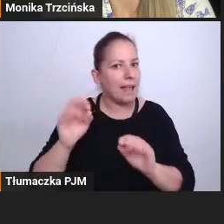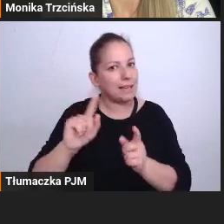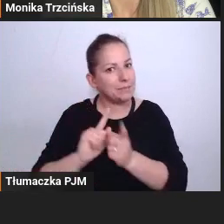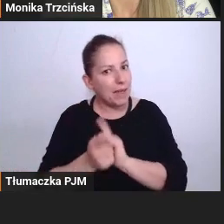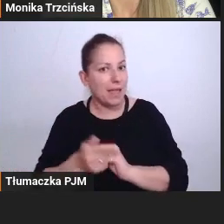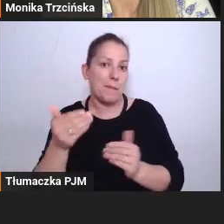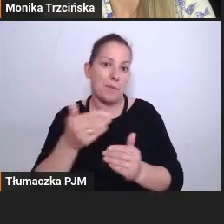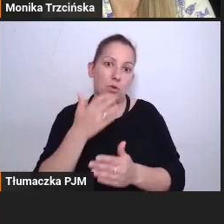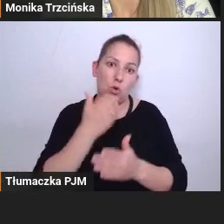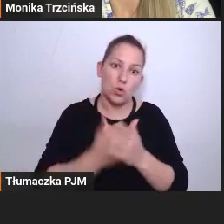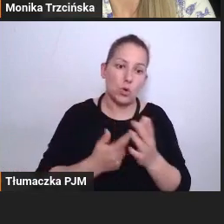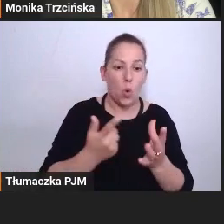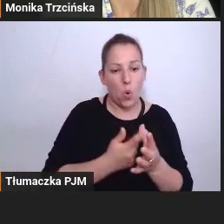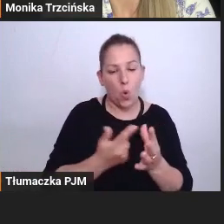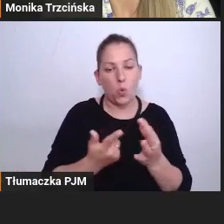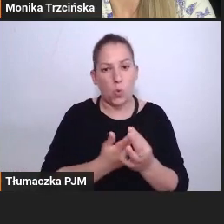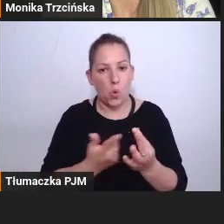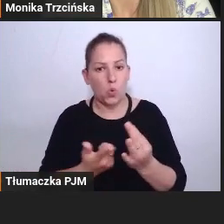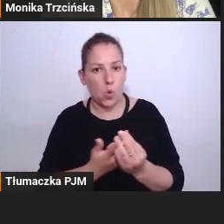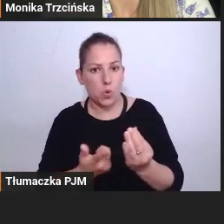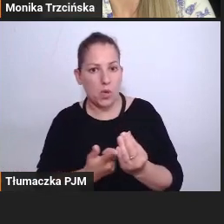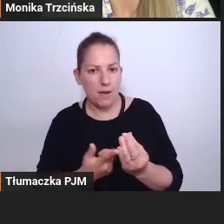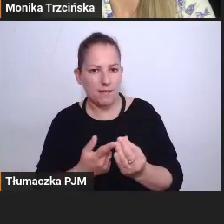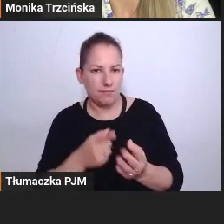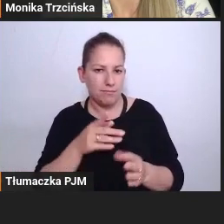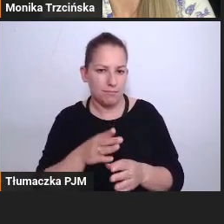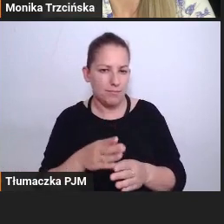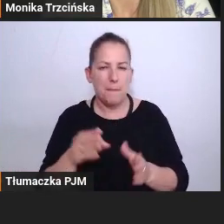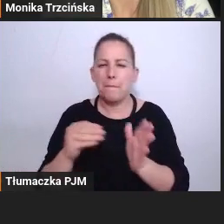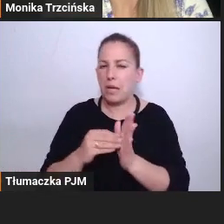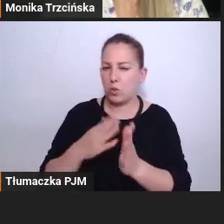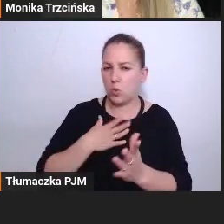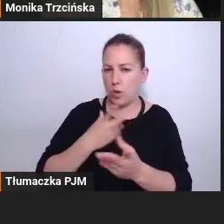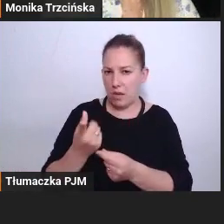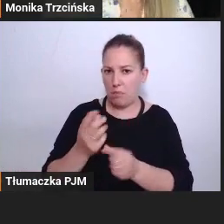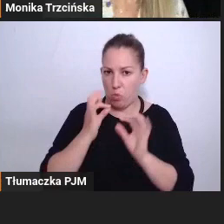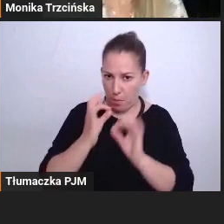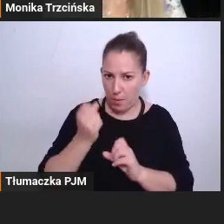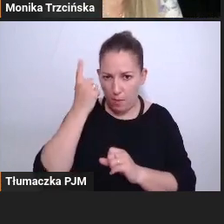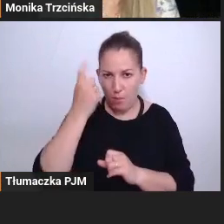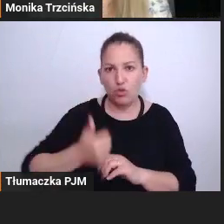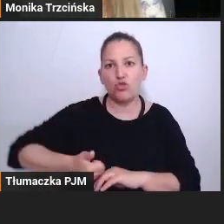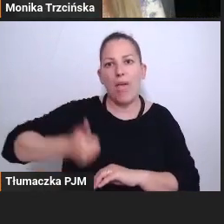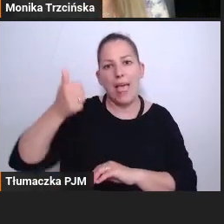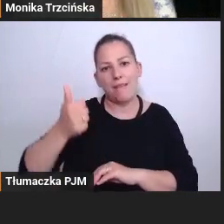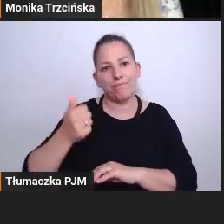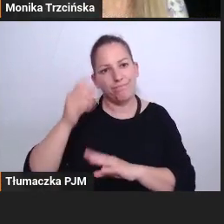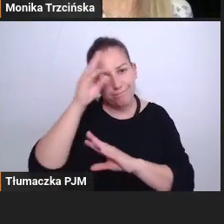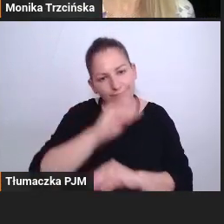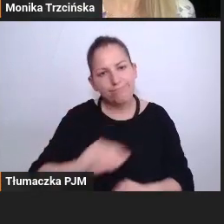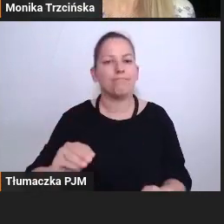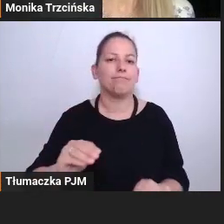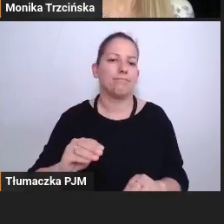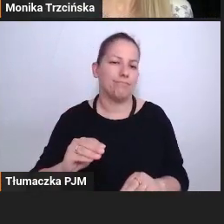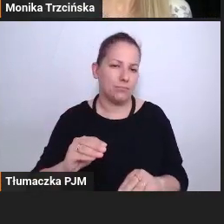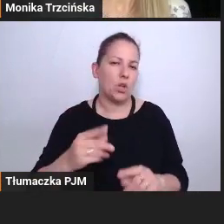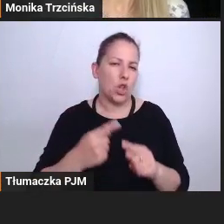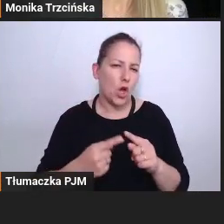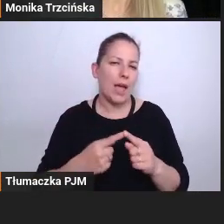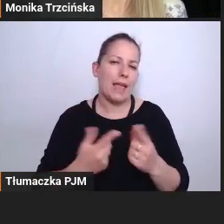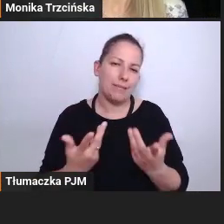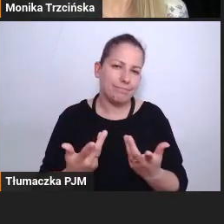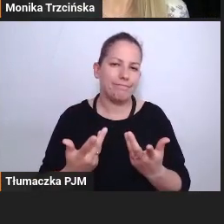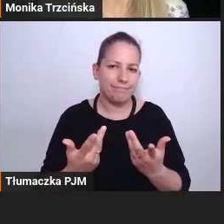możesz skorzystać z tego, z tamtego, tak powiedz praktycznie, czy uważasz, że to jest dobry pomysł, żeby pracodawcy trochę brali na siebie